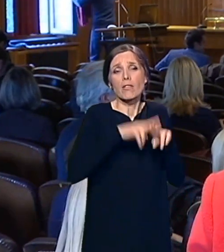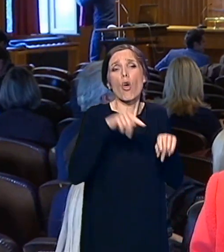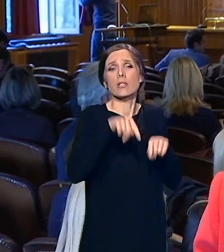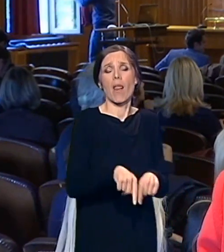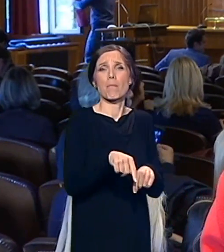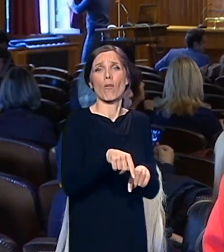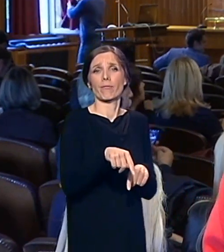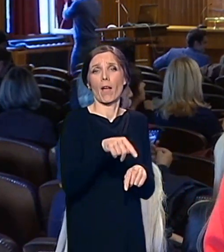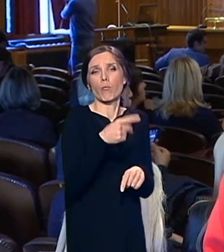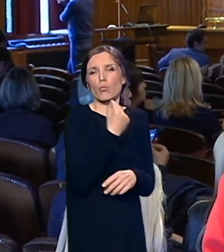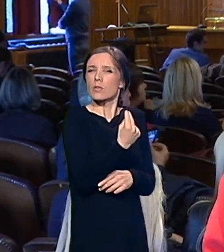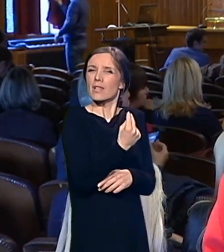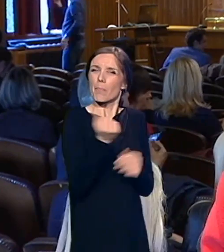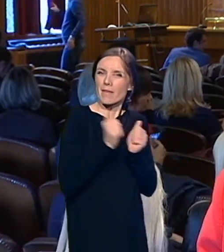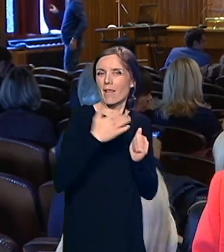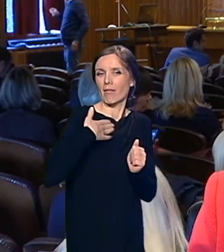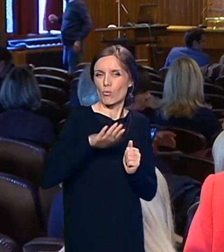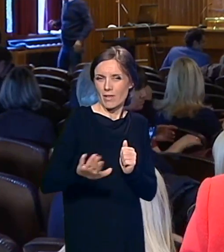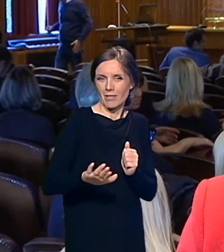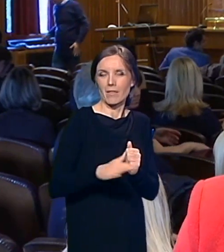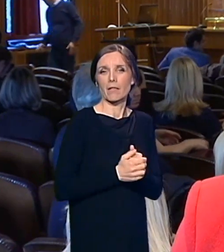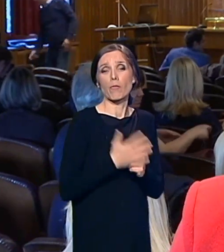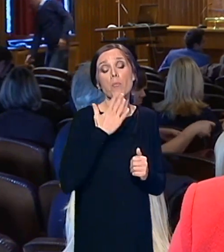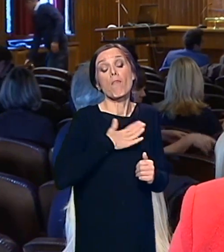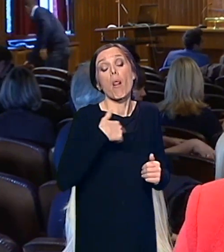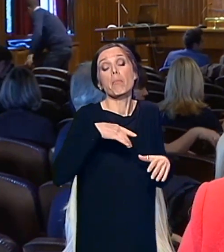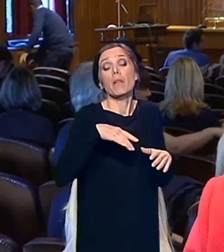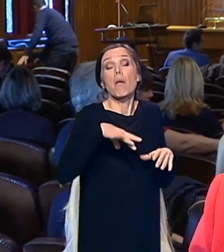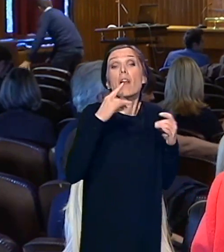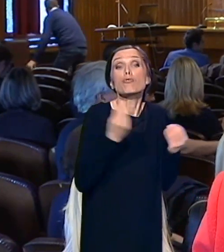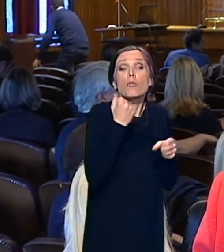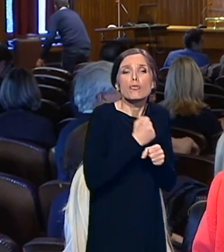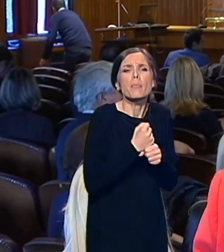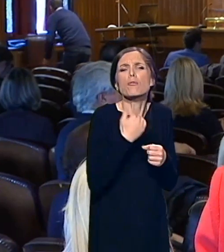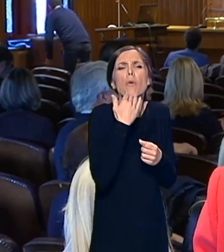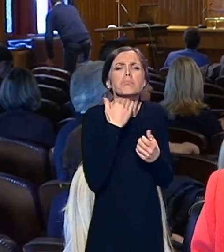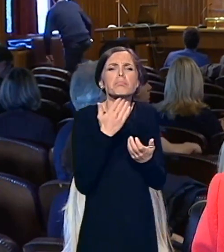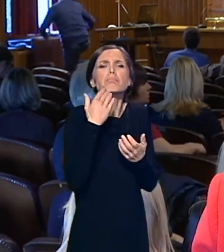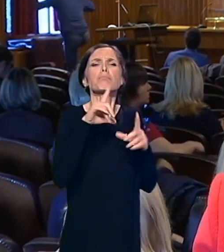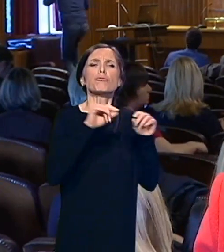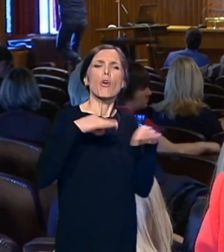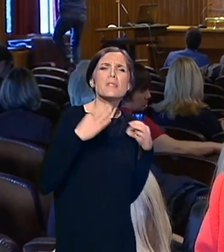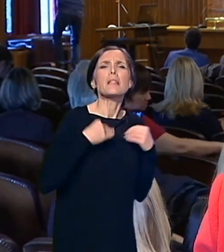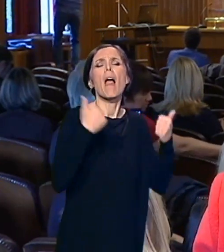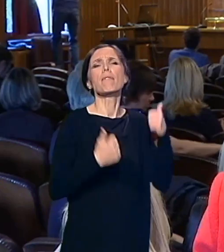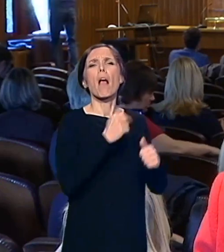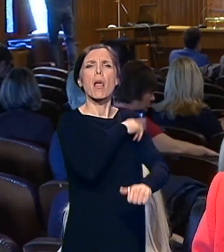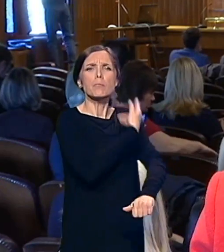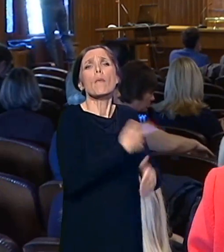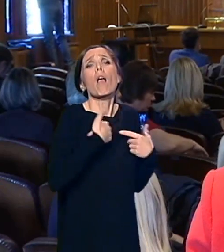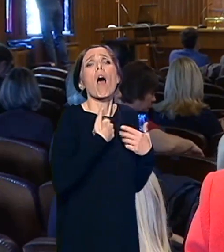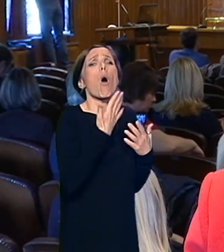da počnem negde da radim. Bilo da je to dom zdravlja ili neka klinika, apliciraću na različitim mestima i nadam